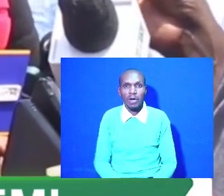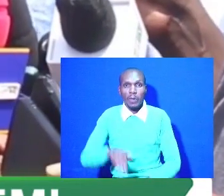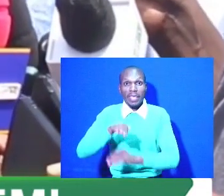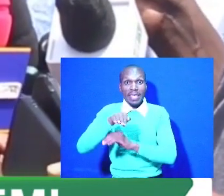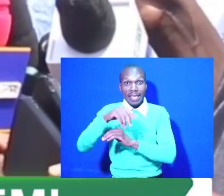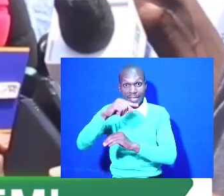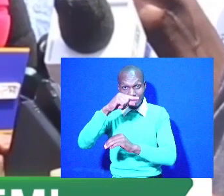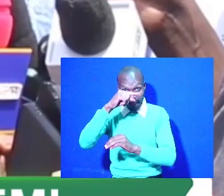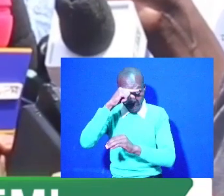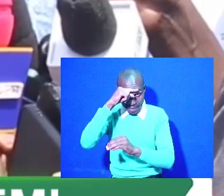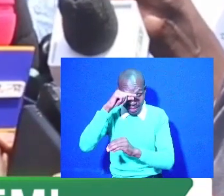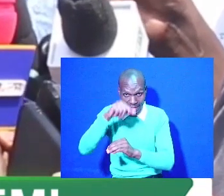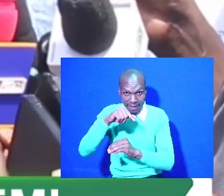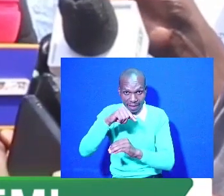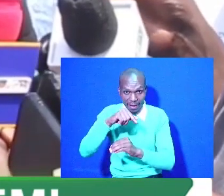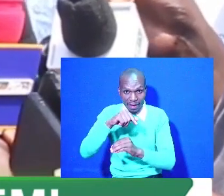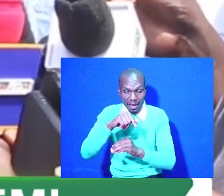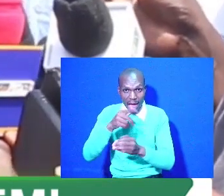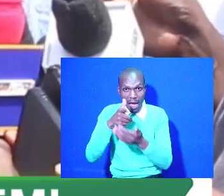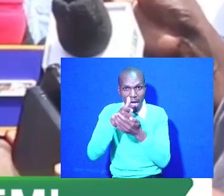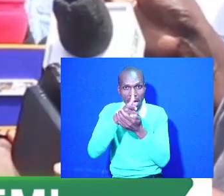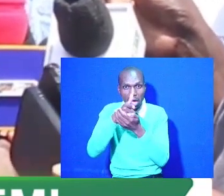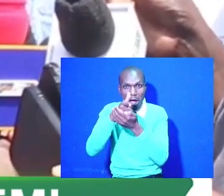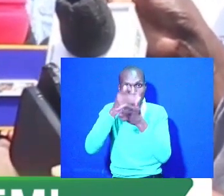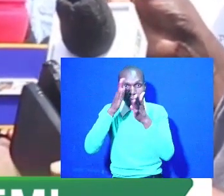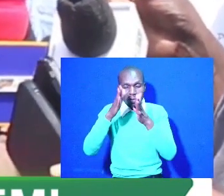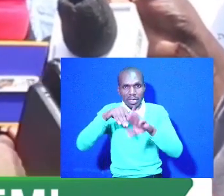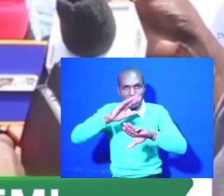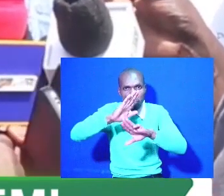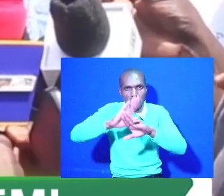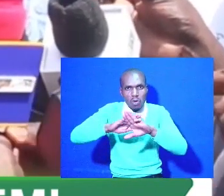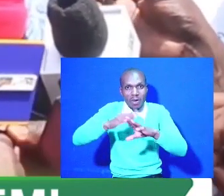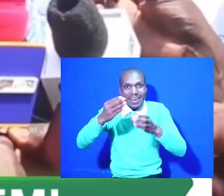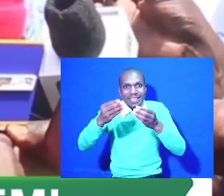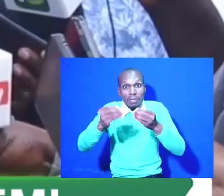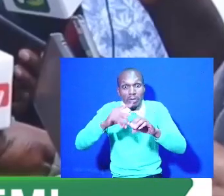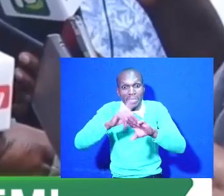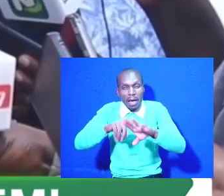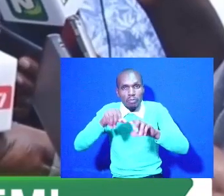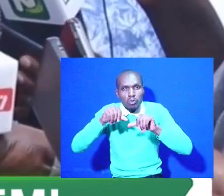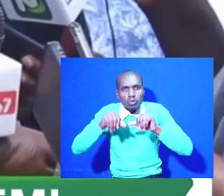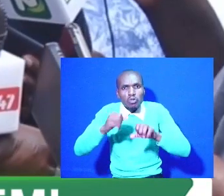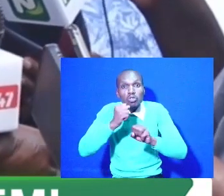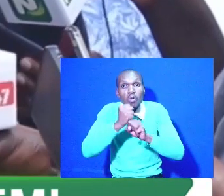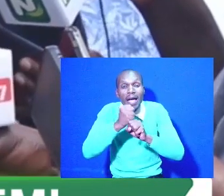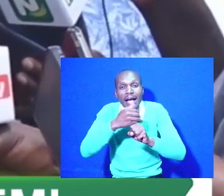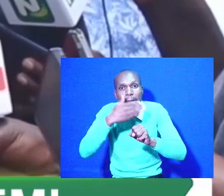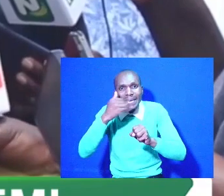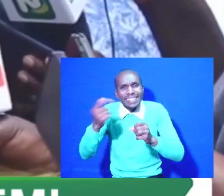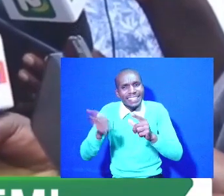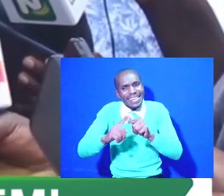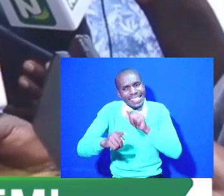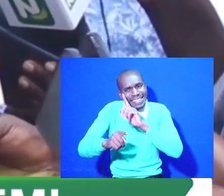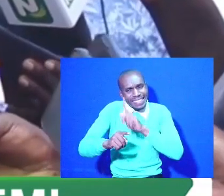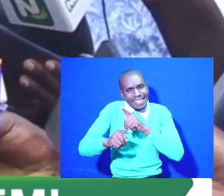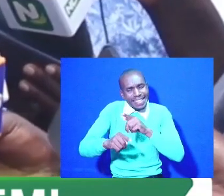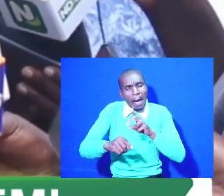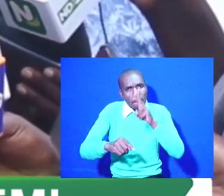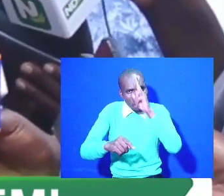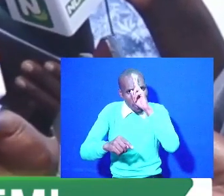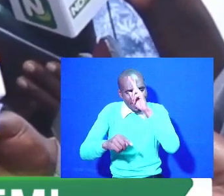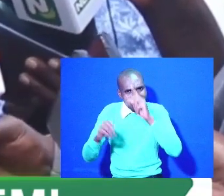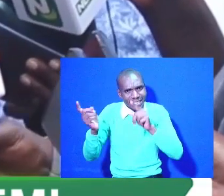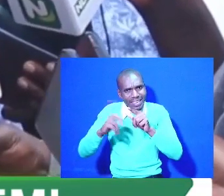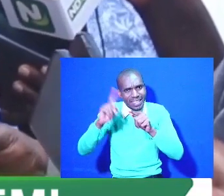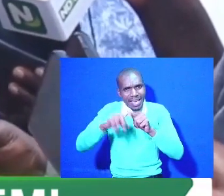rekali, kawa na apari, chingani chingia, kongolelas. Na waskali waito toko wa sawa, waskali mbacho